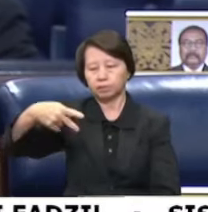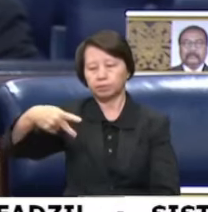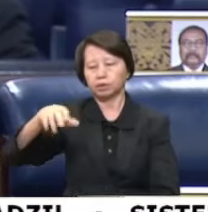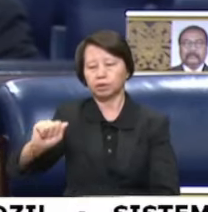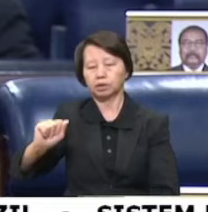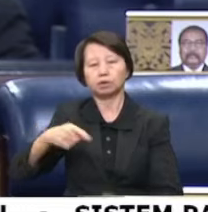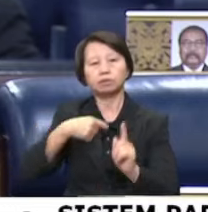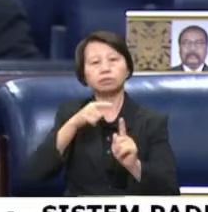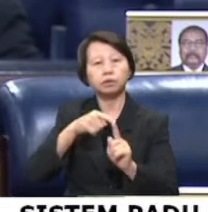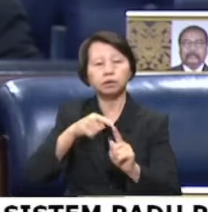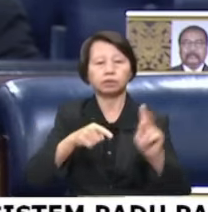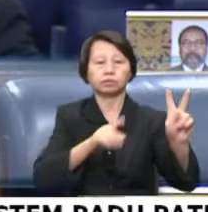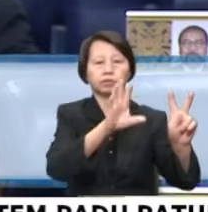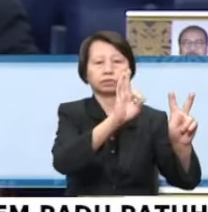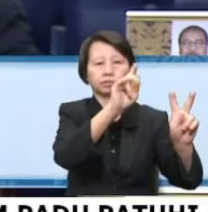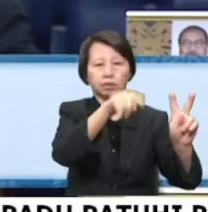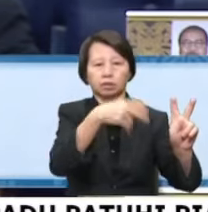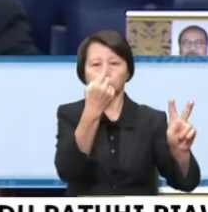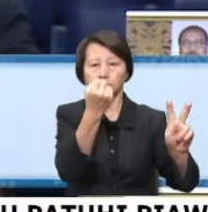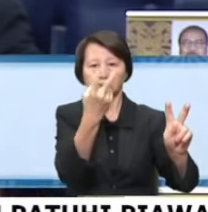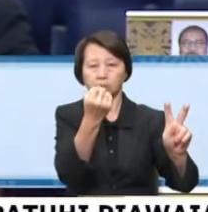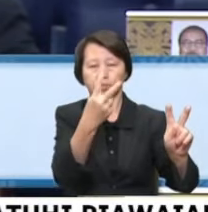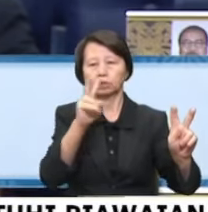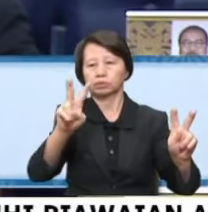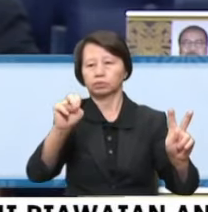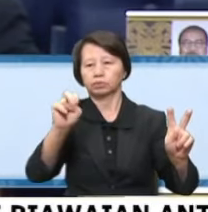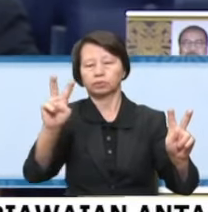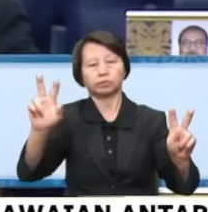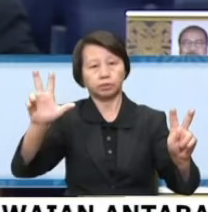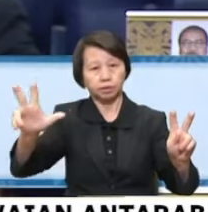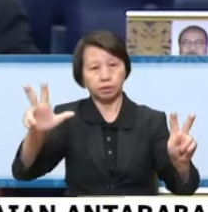pada 29 Disember